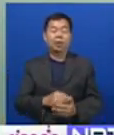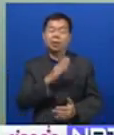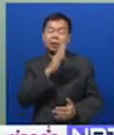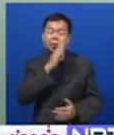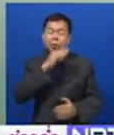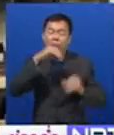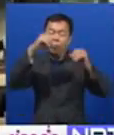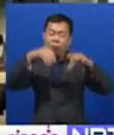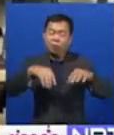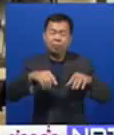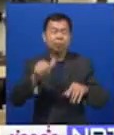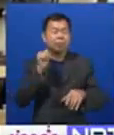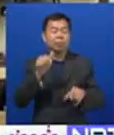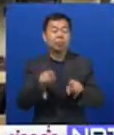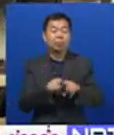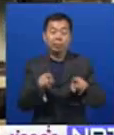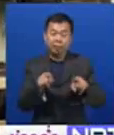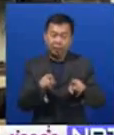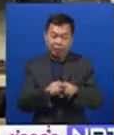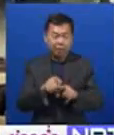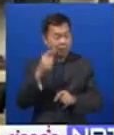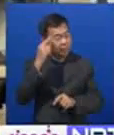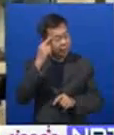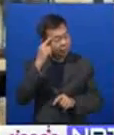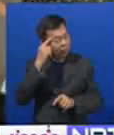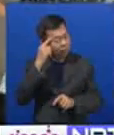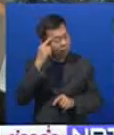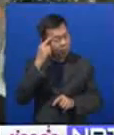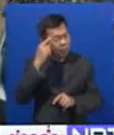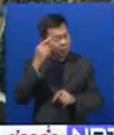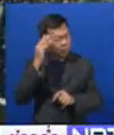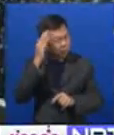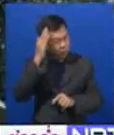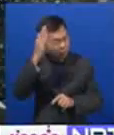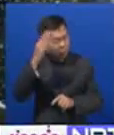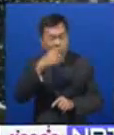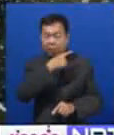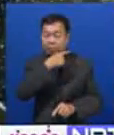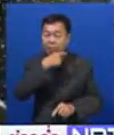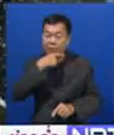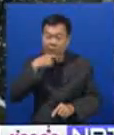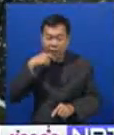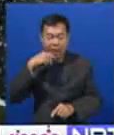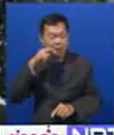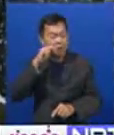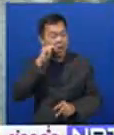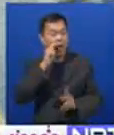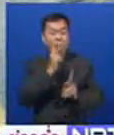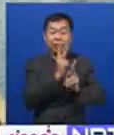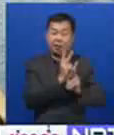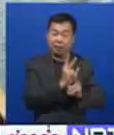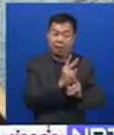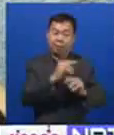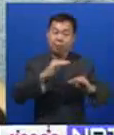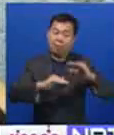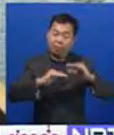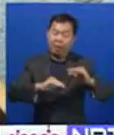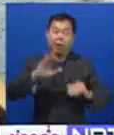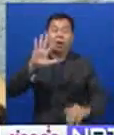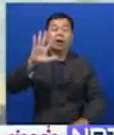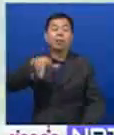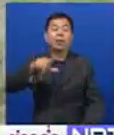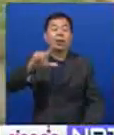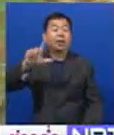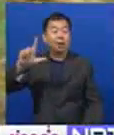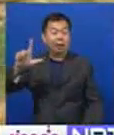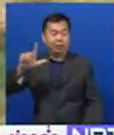ช่นนี้ต่อเนื่องคาดว่าเมื่อเข้าสู่ฤดูแล้งปีหน้าจะมีน้ำต้นทุนสำหรับใช้ตลอดฤดูกาลรวมทั้งสิ้น 5,000 ล้านลูกบาศก์เ